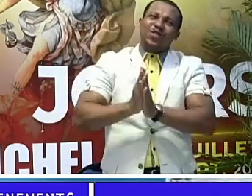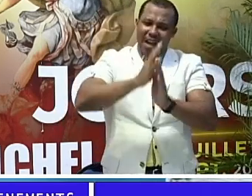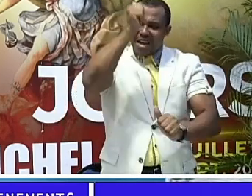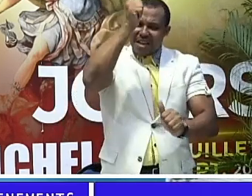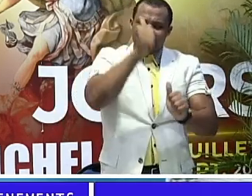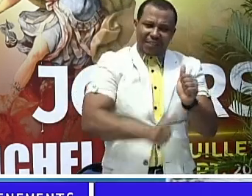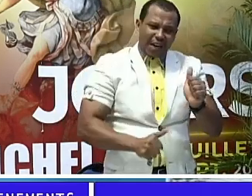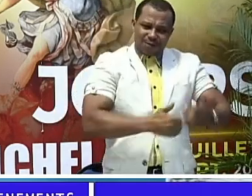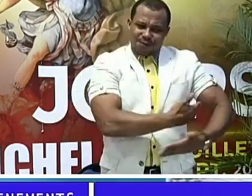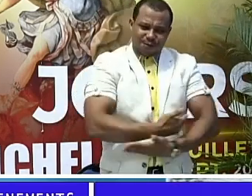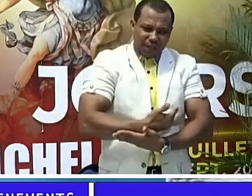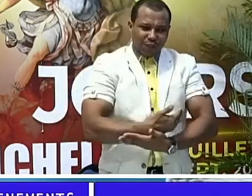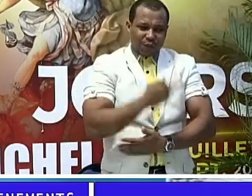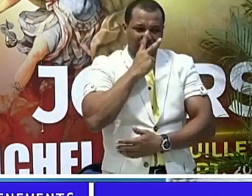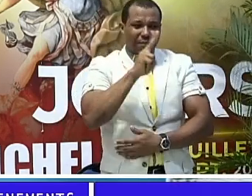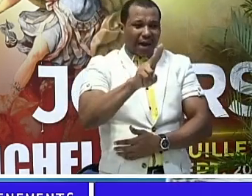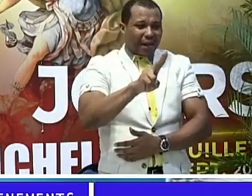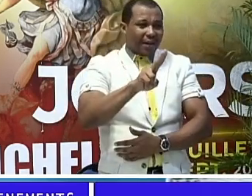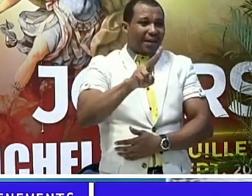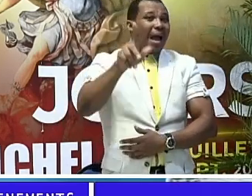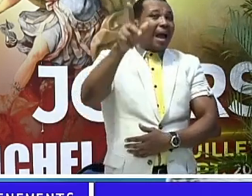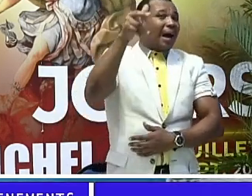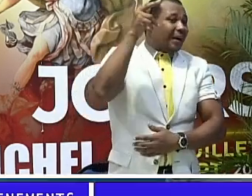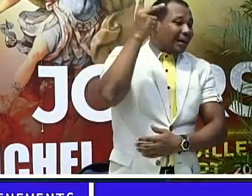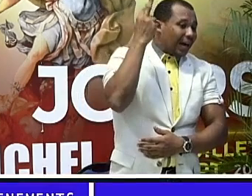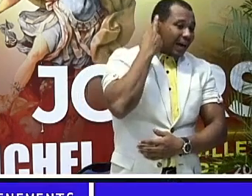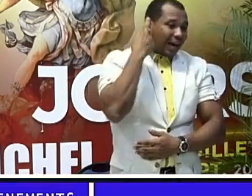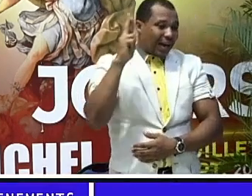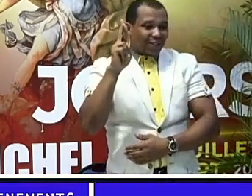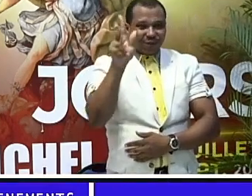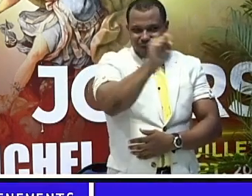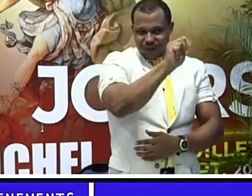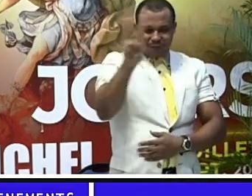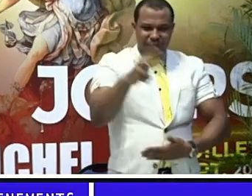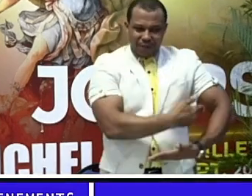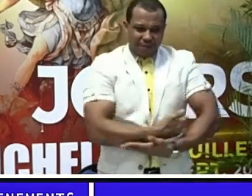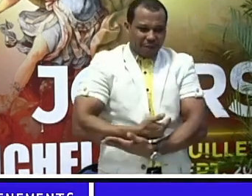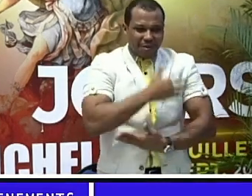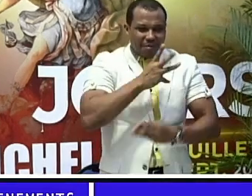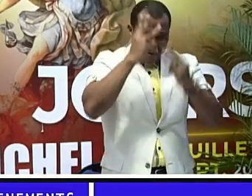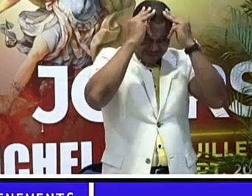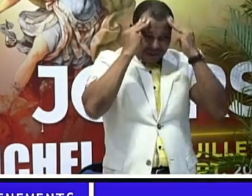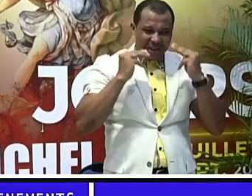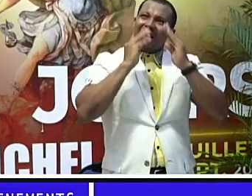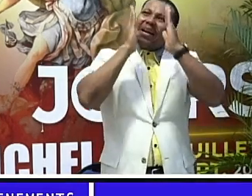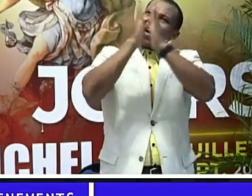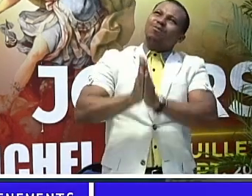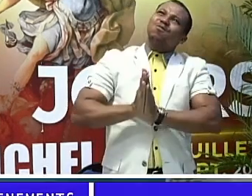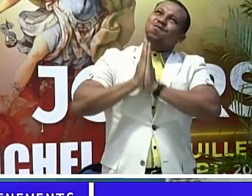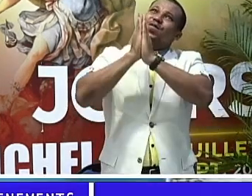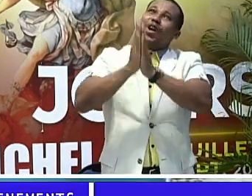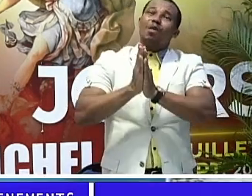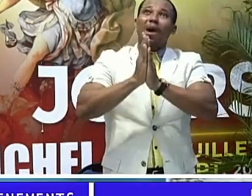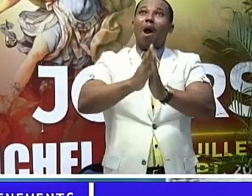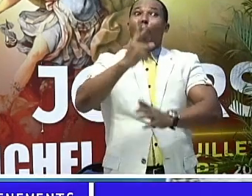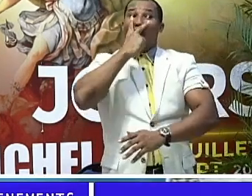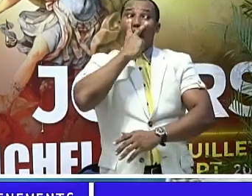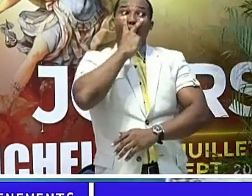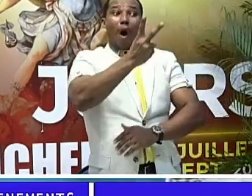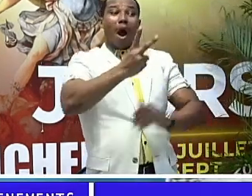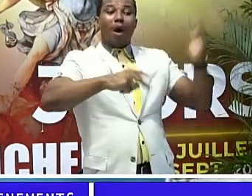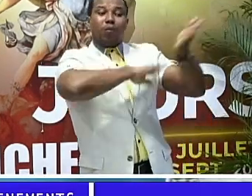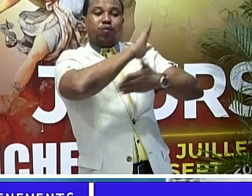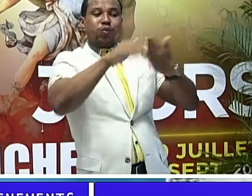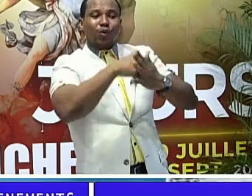radio, télé, petit mari, sou zoom et autres. Qui a la prière au kounye là. Où est-ce qu'on a traversé?